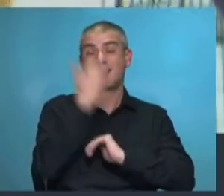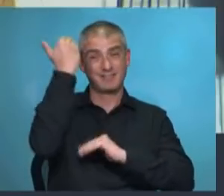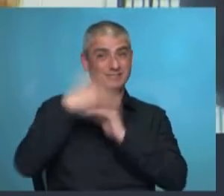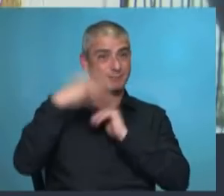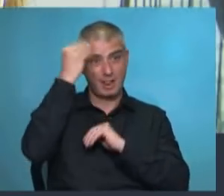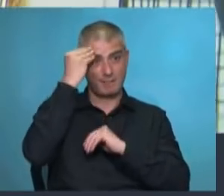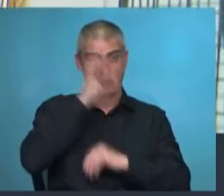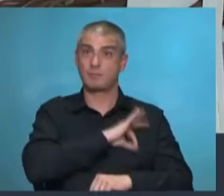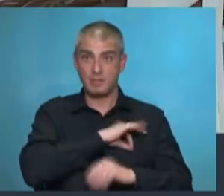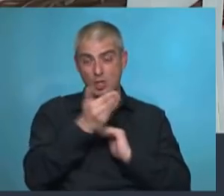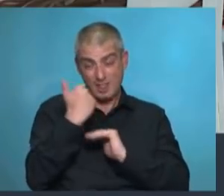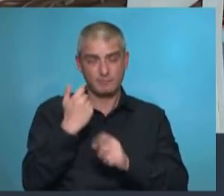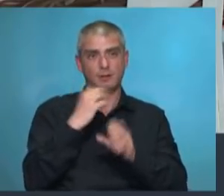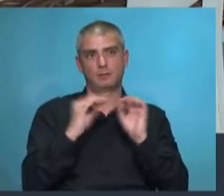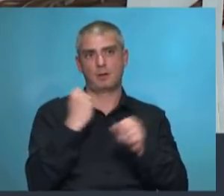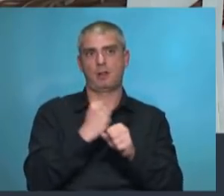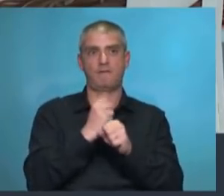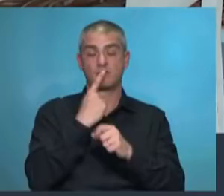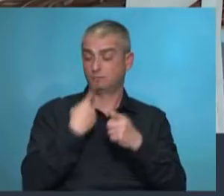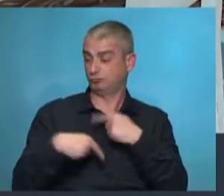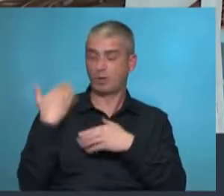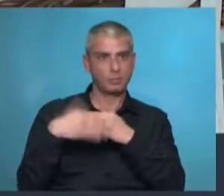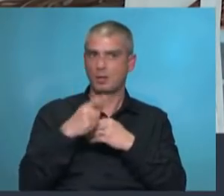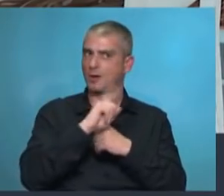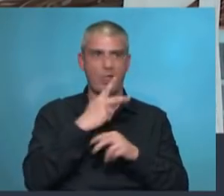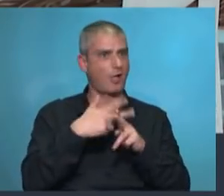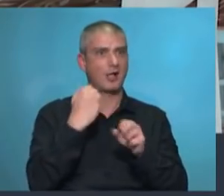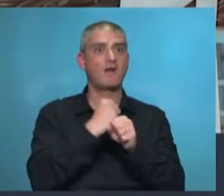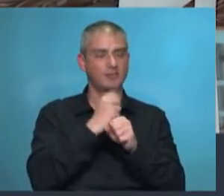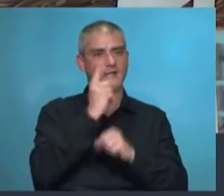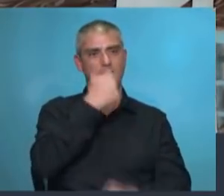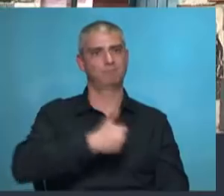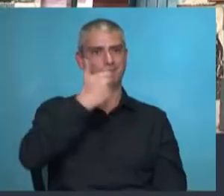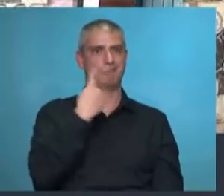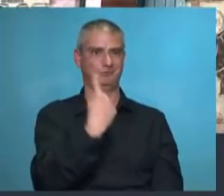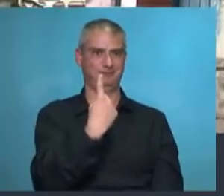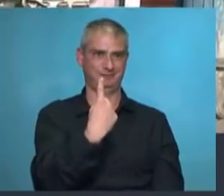את הלימודים בתיכון, אבל בשנה האחרונה היא לא רק העובדת, היא גם הבוס.